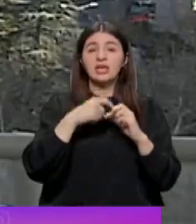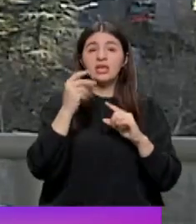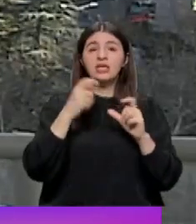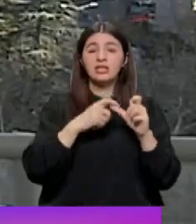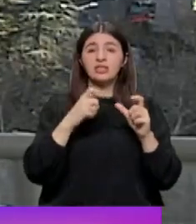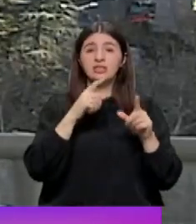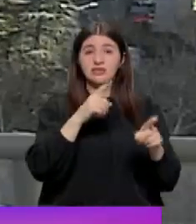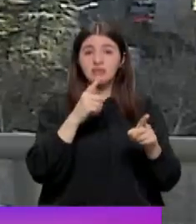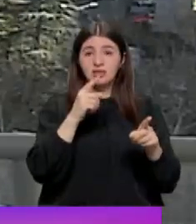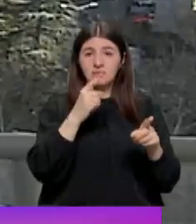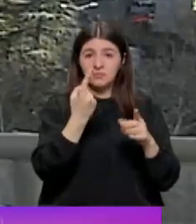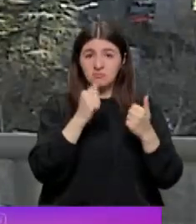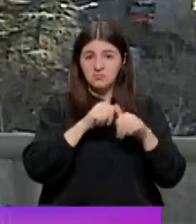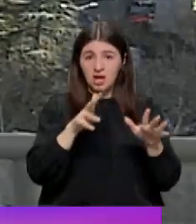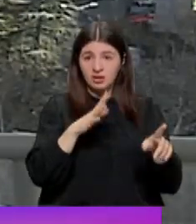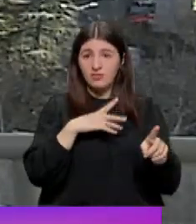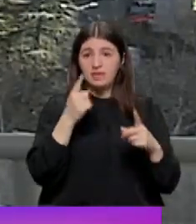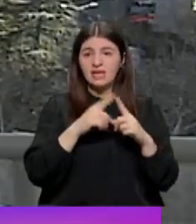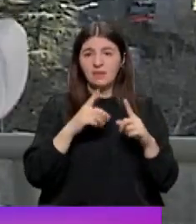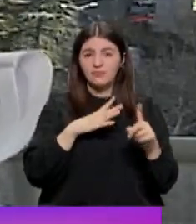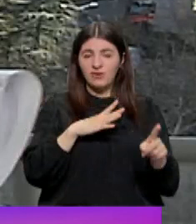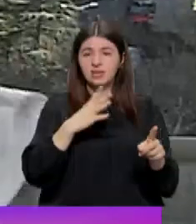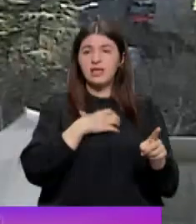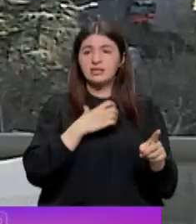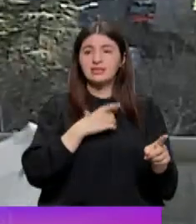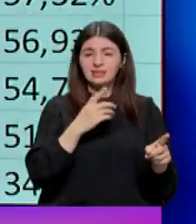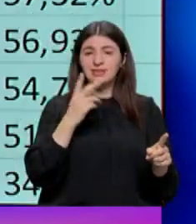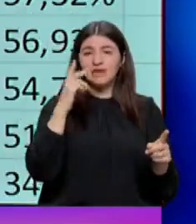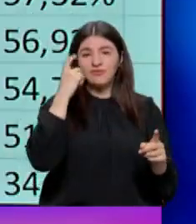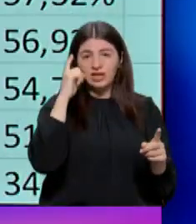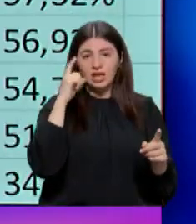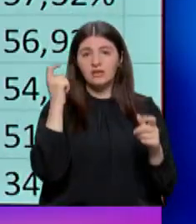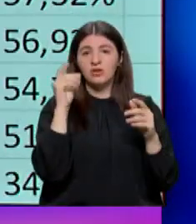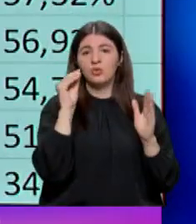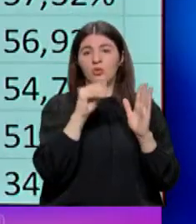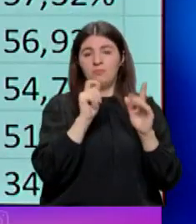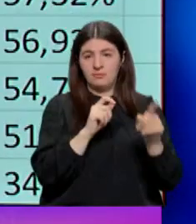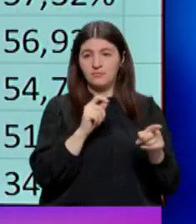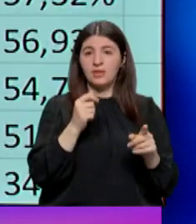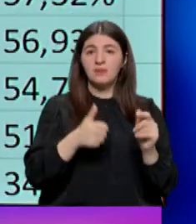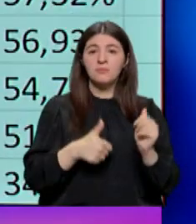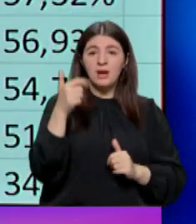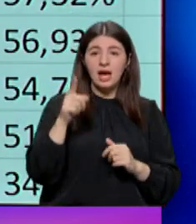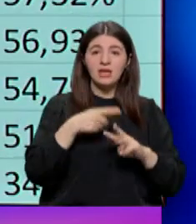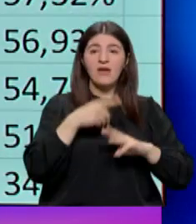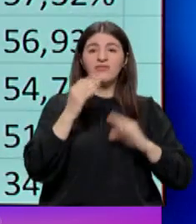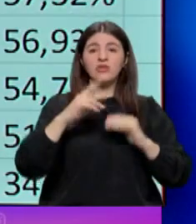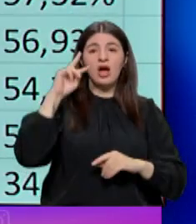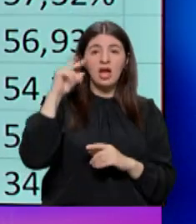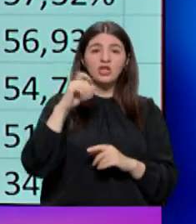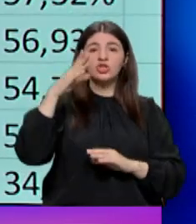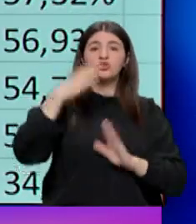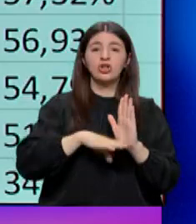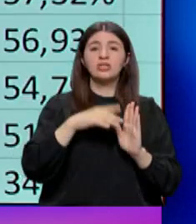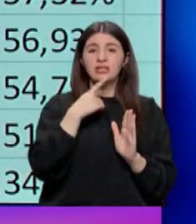sosyal medya paylaşımı, aslında bir hesabı var. Hemen kendisinin de görüşlerine yer vermiş olalım. Bakan enflasyonun Aralık'ta